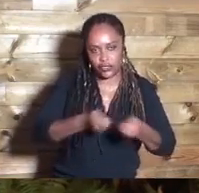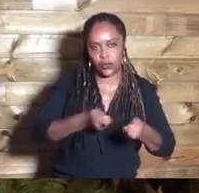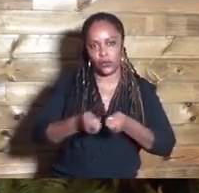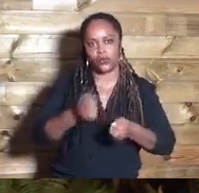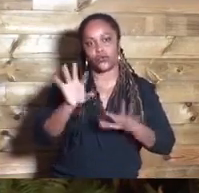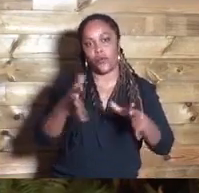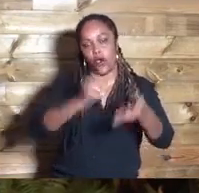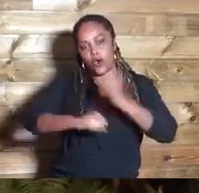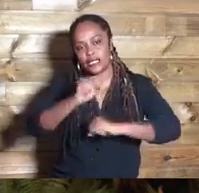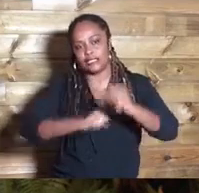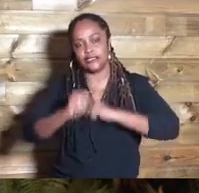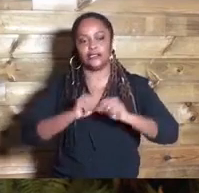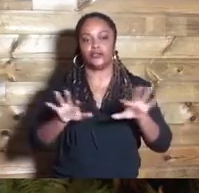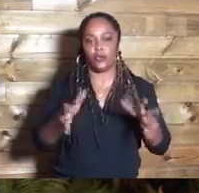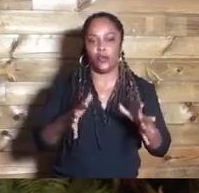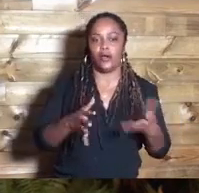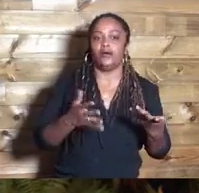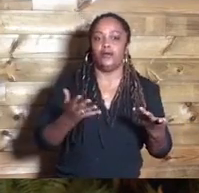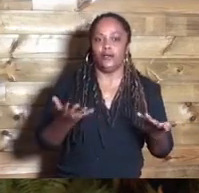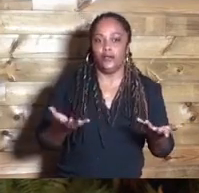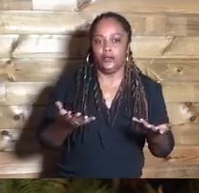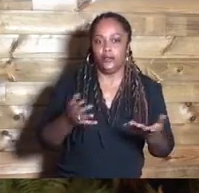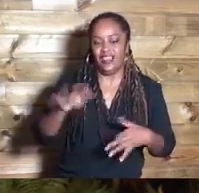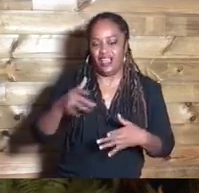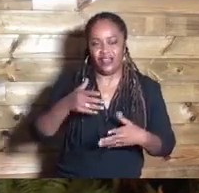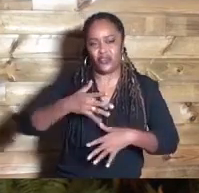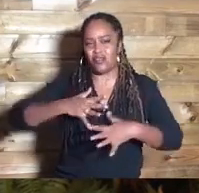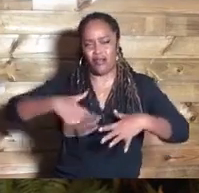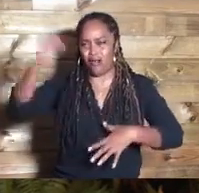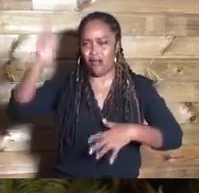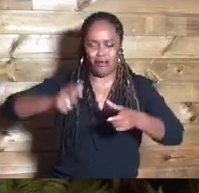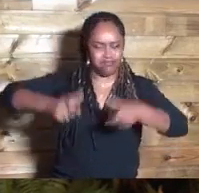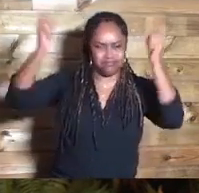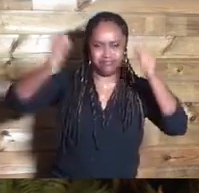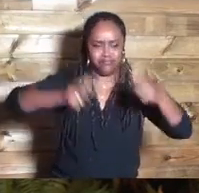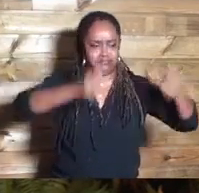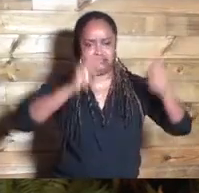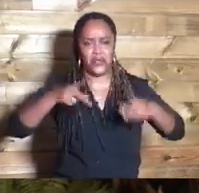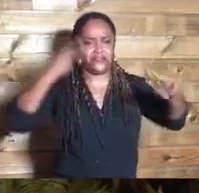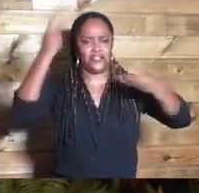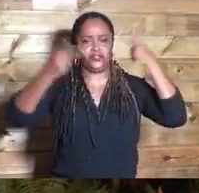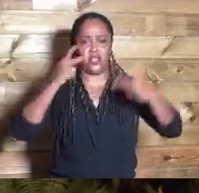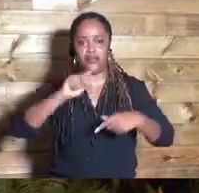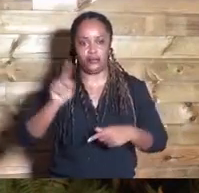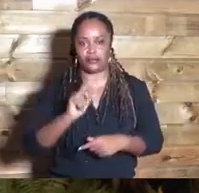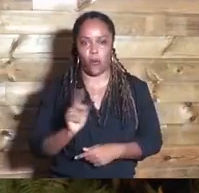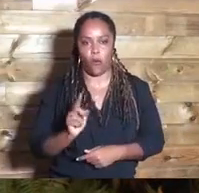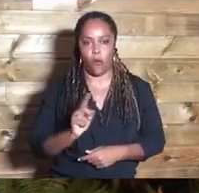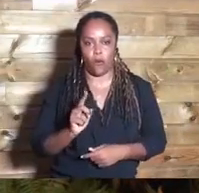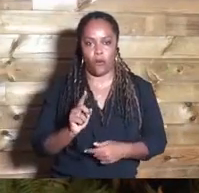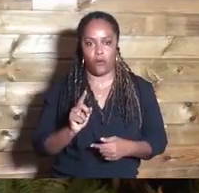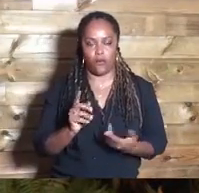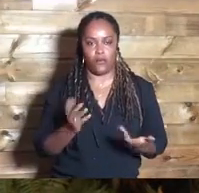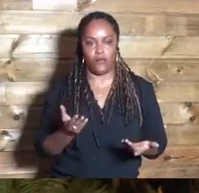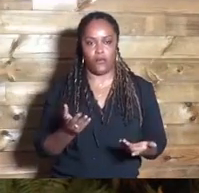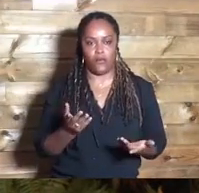nous pour faire ça nous veut, gens là nous veut faire. Et même s'il y a pas grand ouacha, et même s'il y a pas grand bâtiment, elle fait des grandes belles vites, elle fait plein SDF en bail parce que nous pas tenir